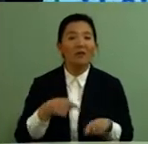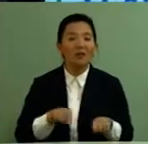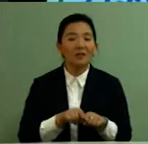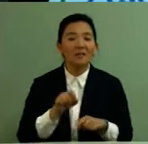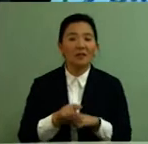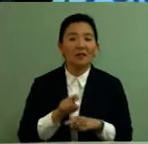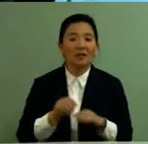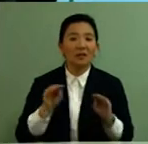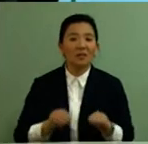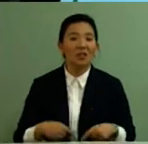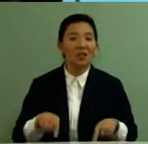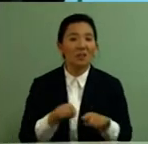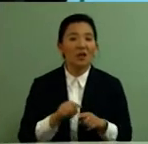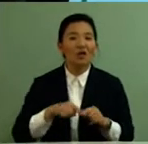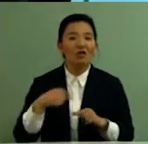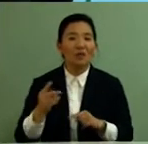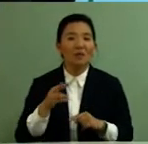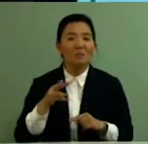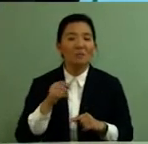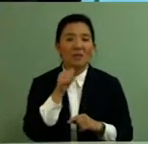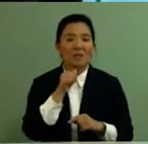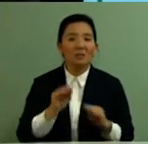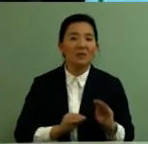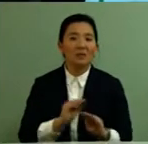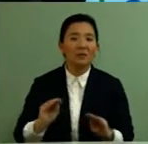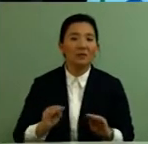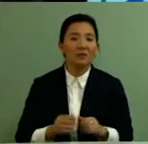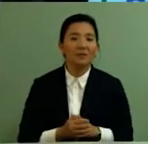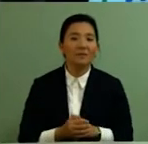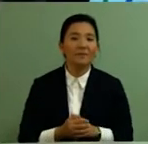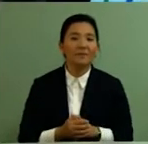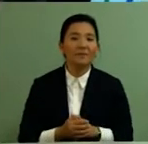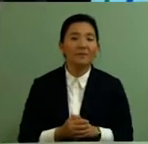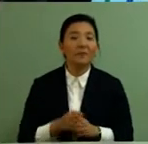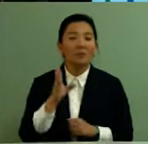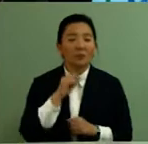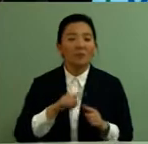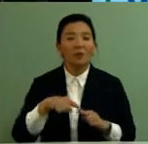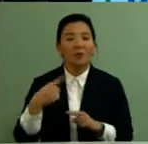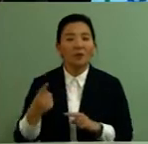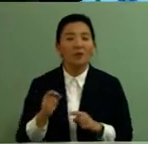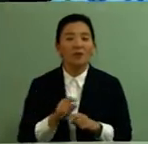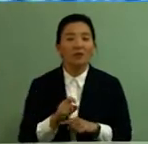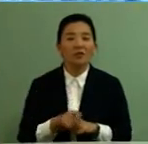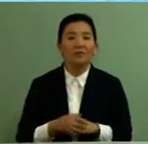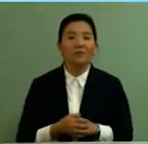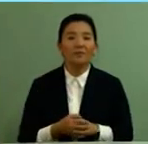мы расписываем именно через метод подстановки. Усвоили? Переходим к следующей